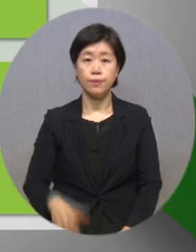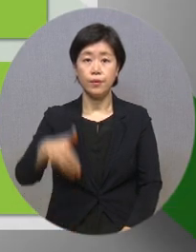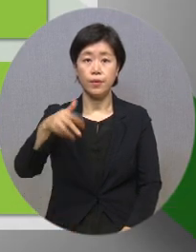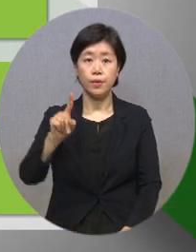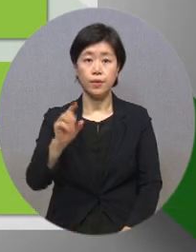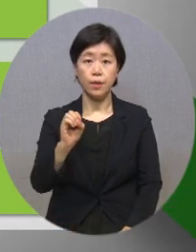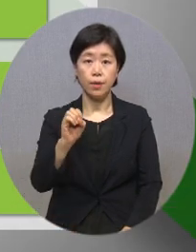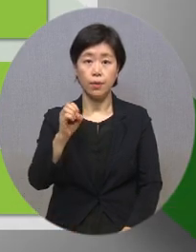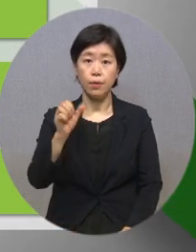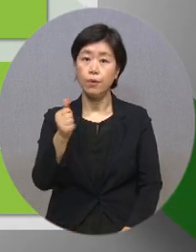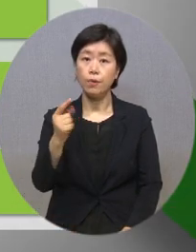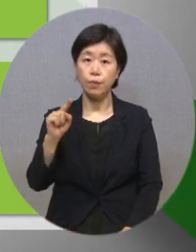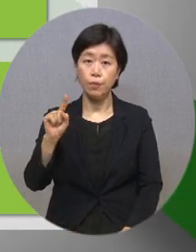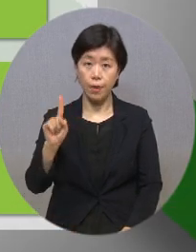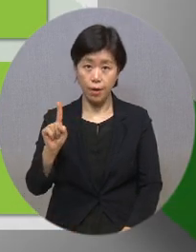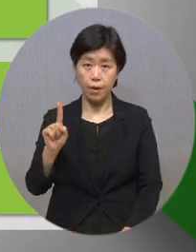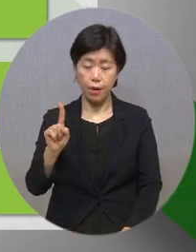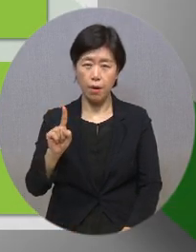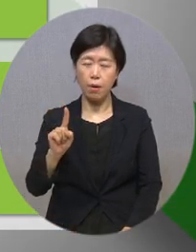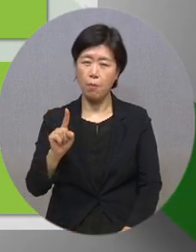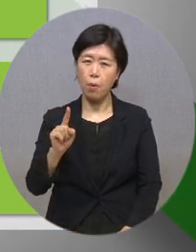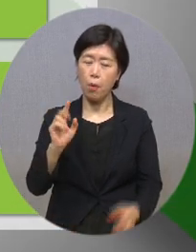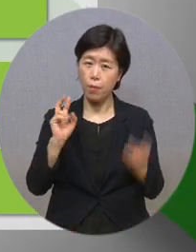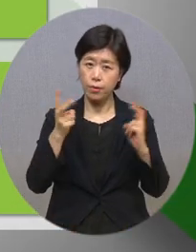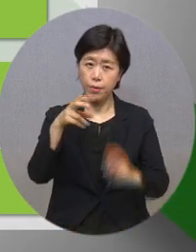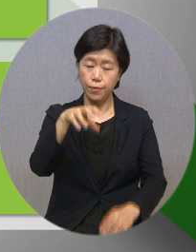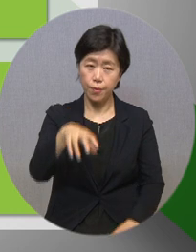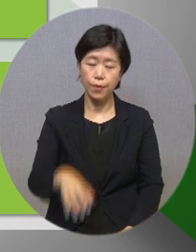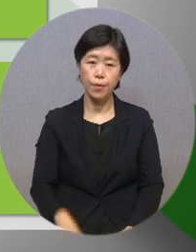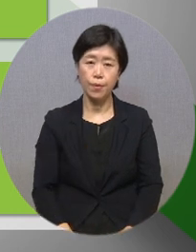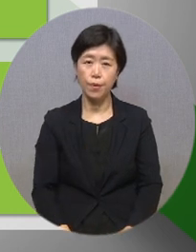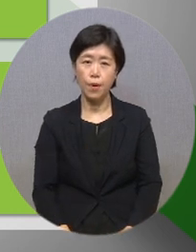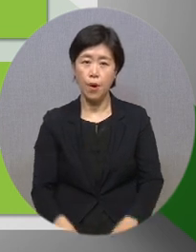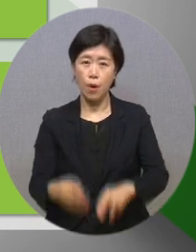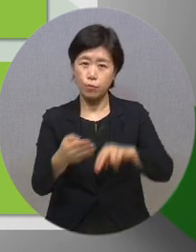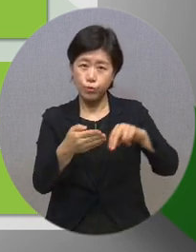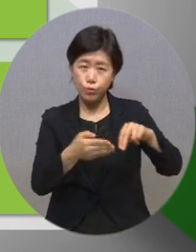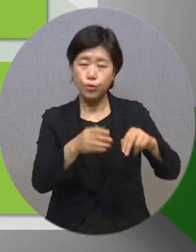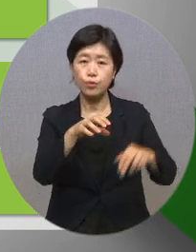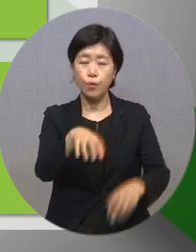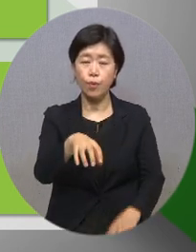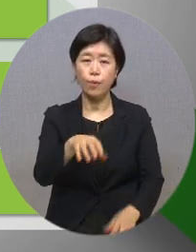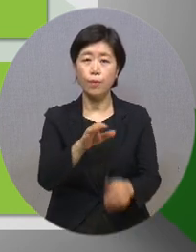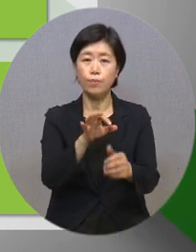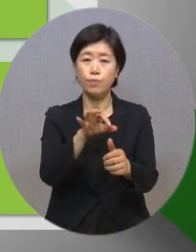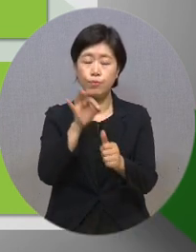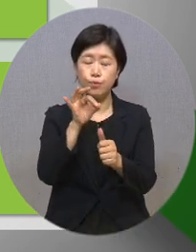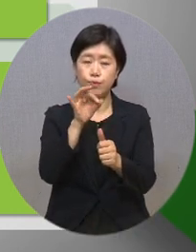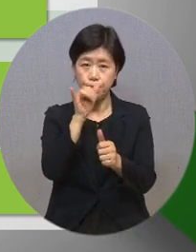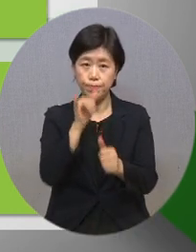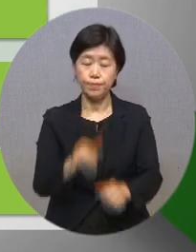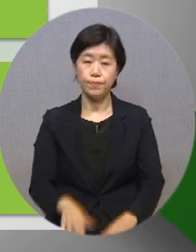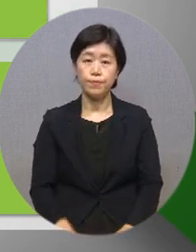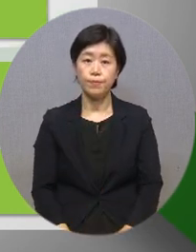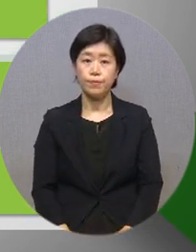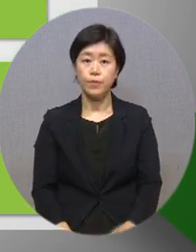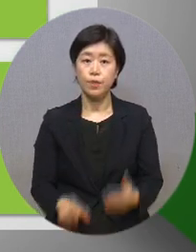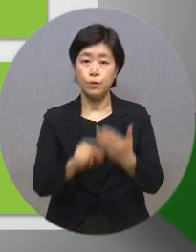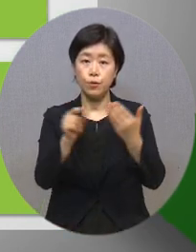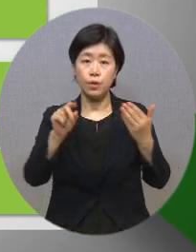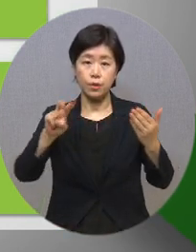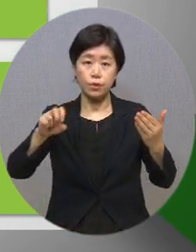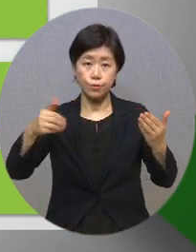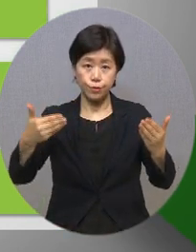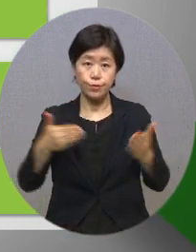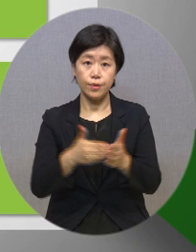주식회사 창화 로컬푸드에서 주방 보조원을 모집합니다. 접수 마감일은 9월 29일까지며 근무지는